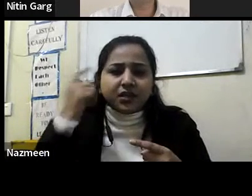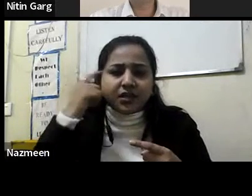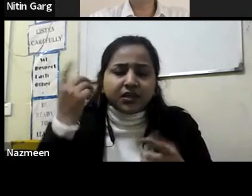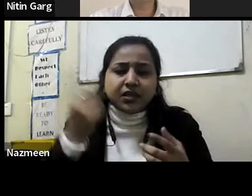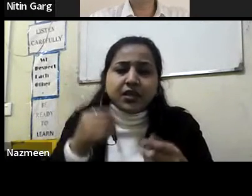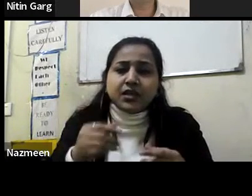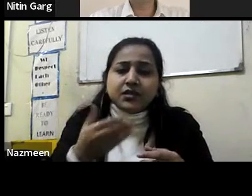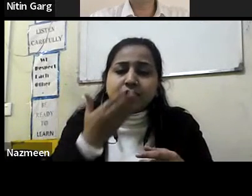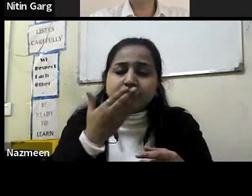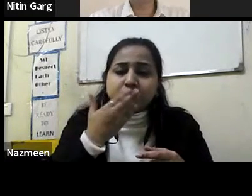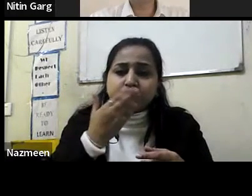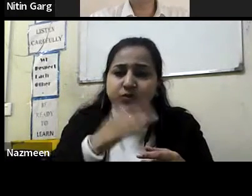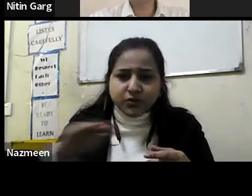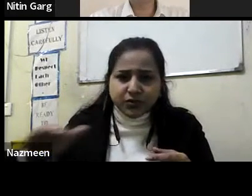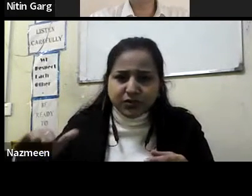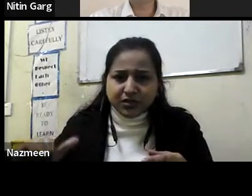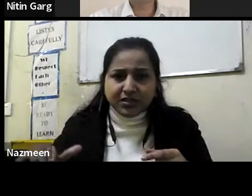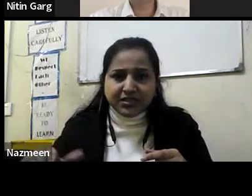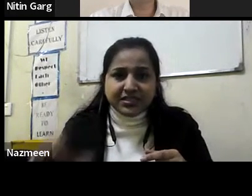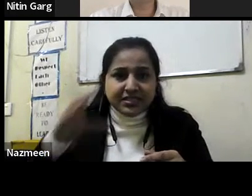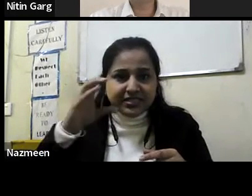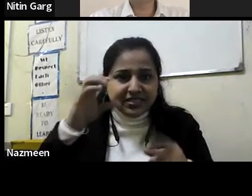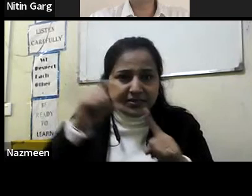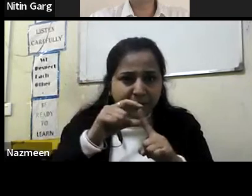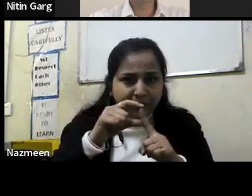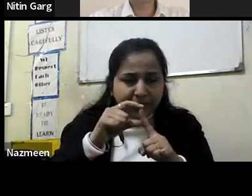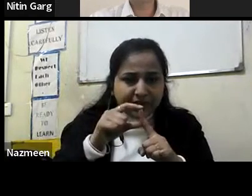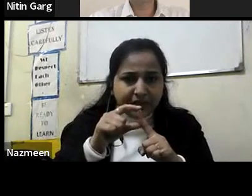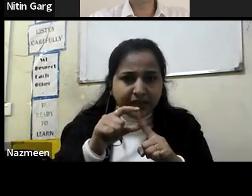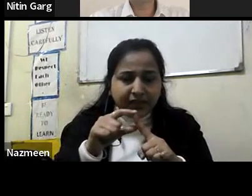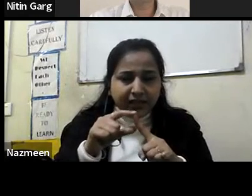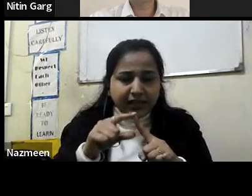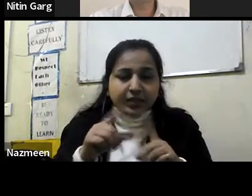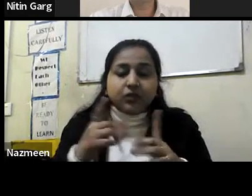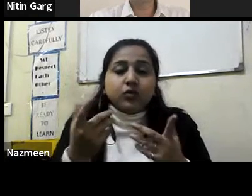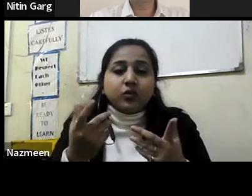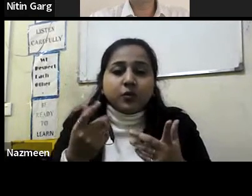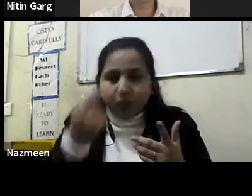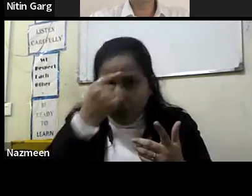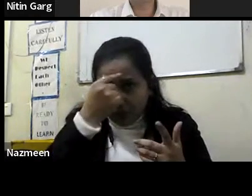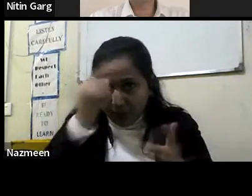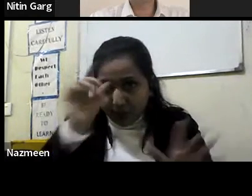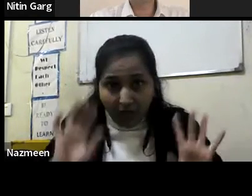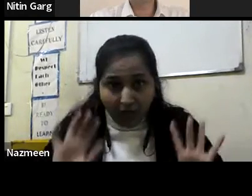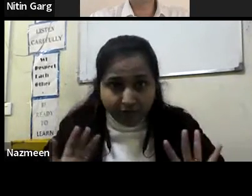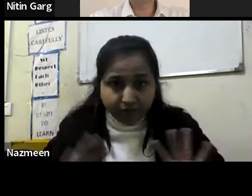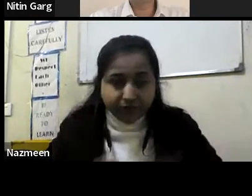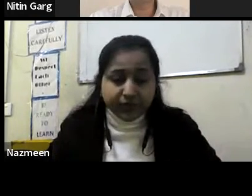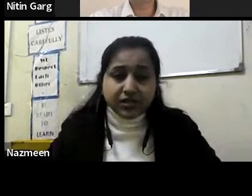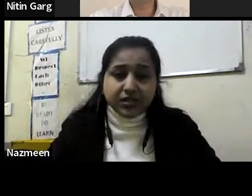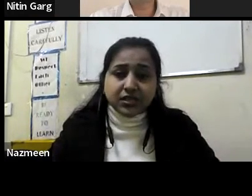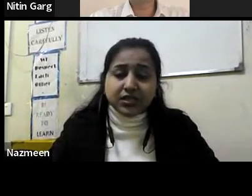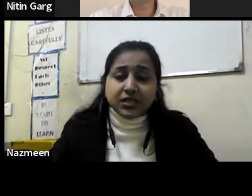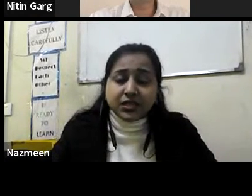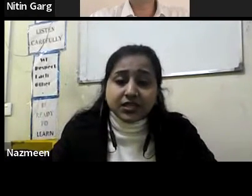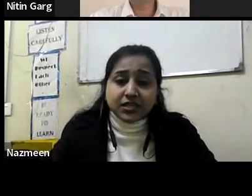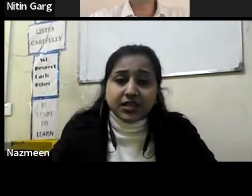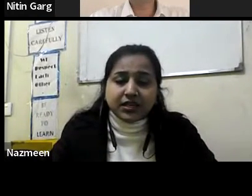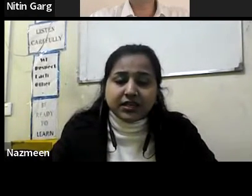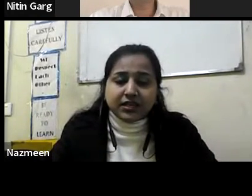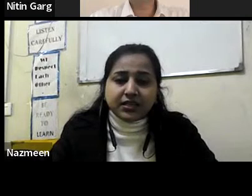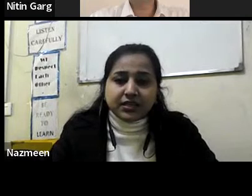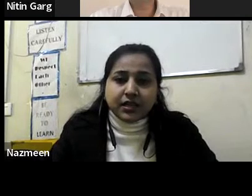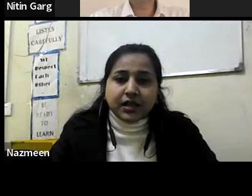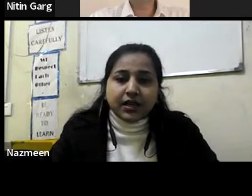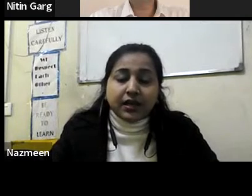कोई सेरेब्रल पॉल्सी जैसी कुछ प्रॉब्लम है या नहीं है, तो कुछ वो एक्सरसाइजेस भेजते थे